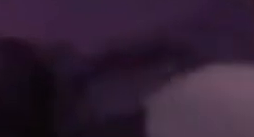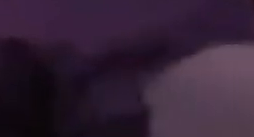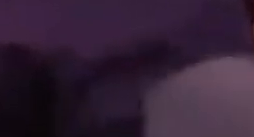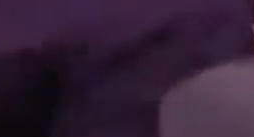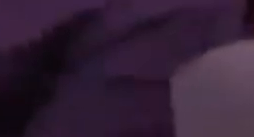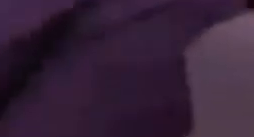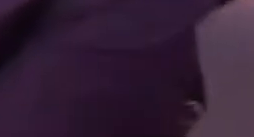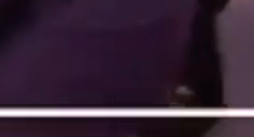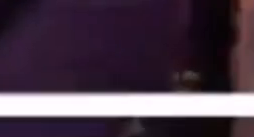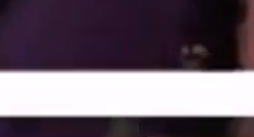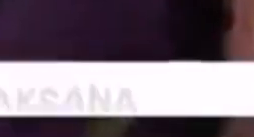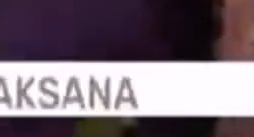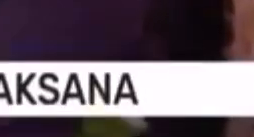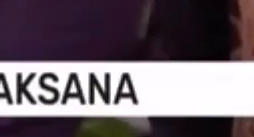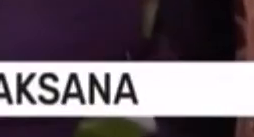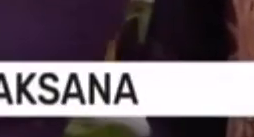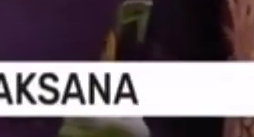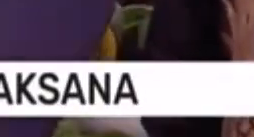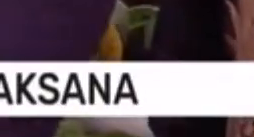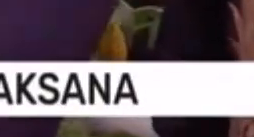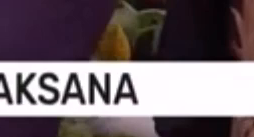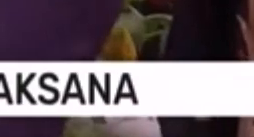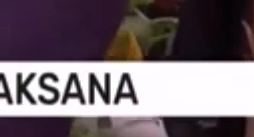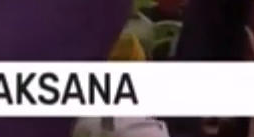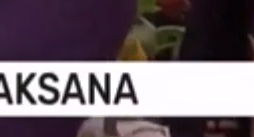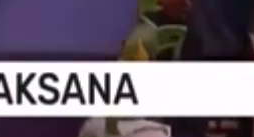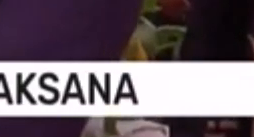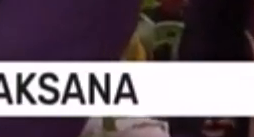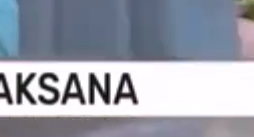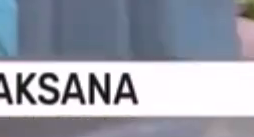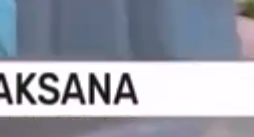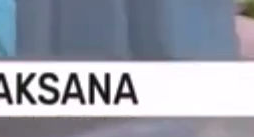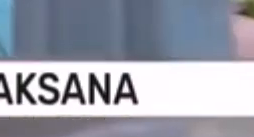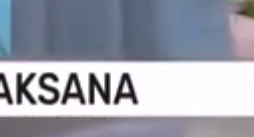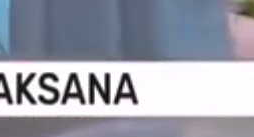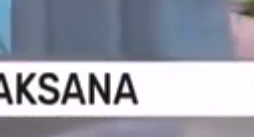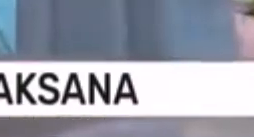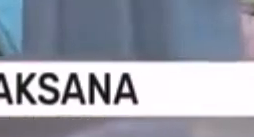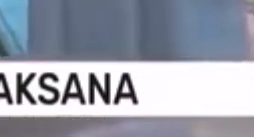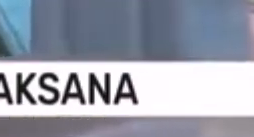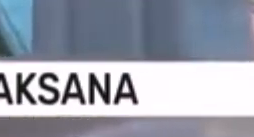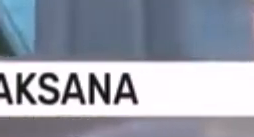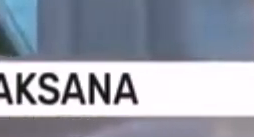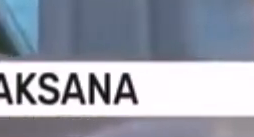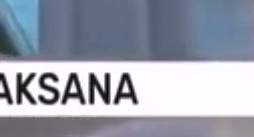kerjasama dua kemesraan lahir Usahawan wanita pesanan hidroponik